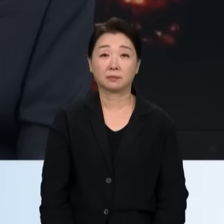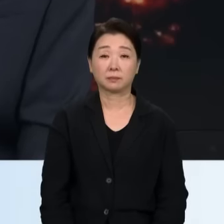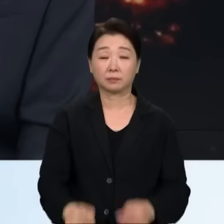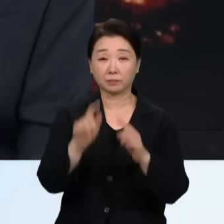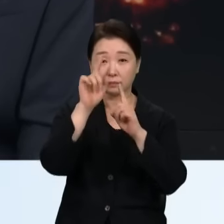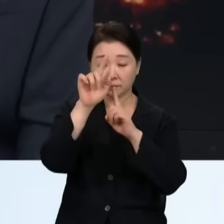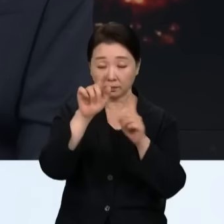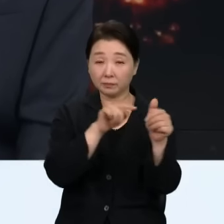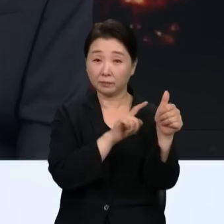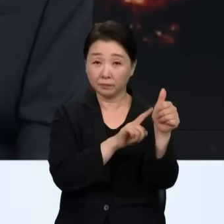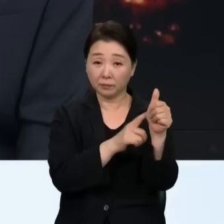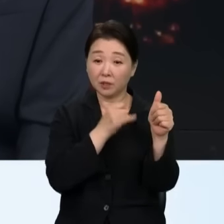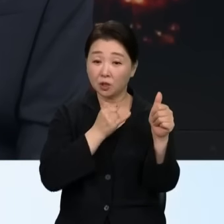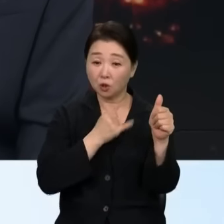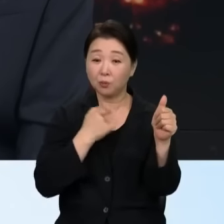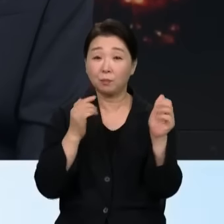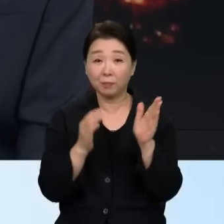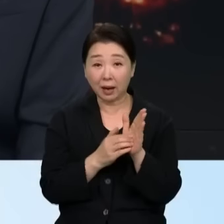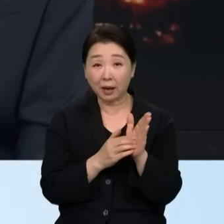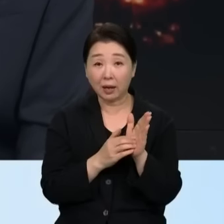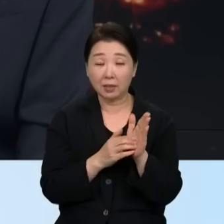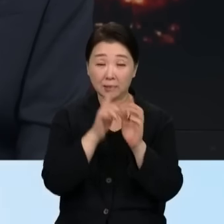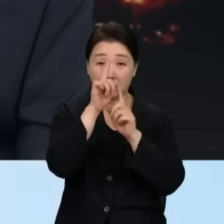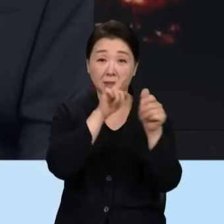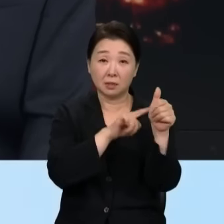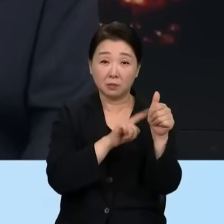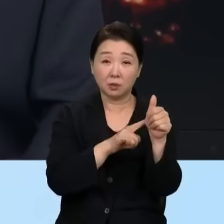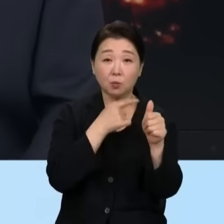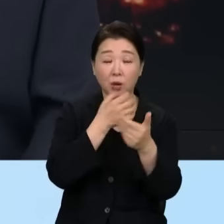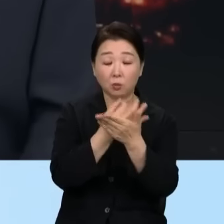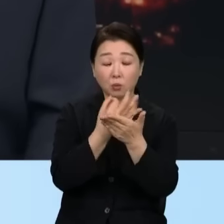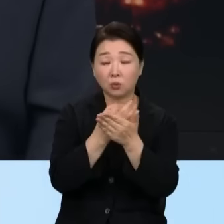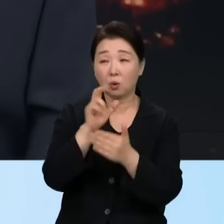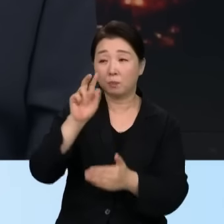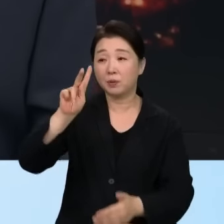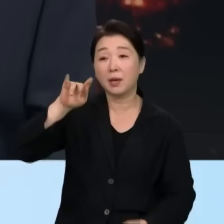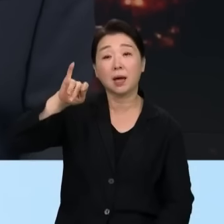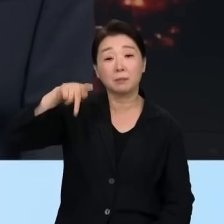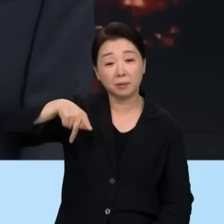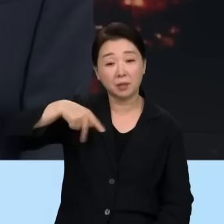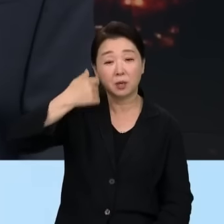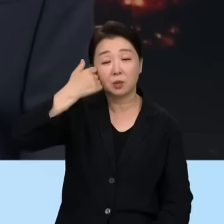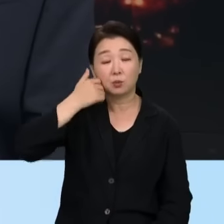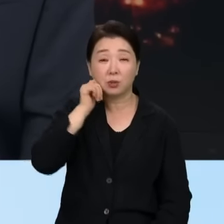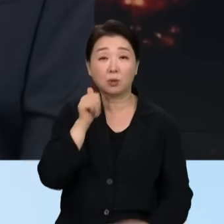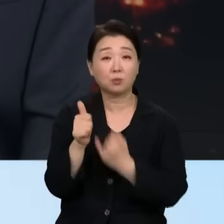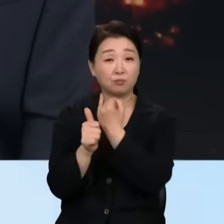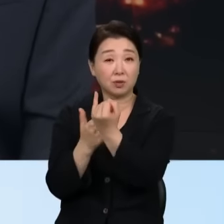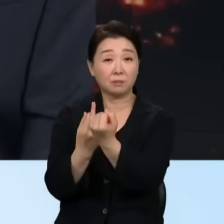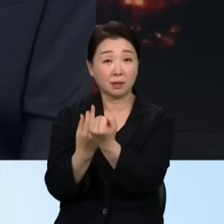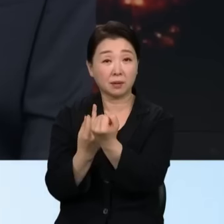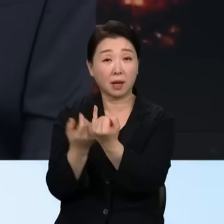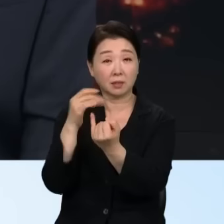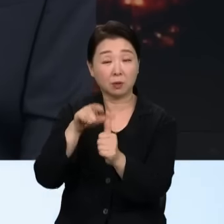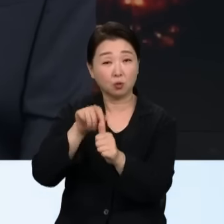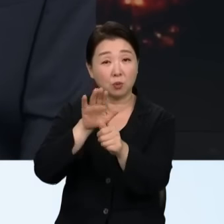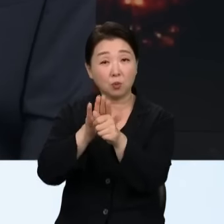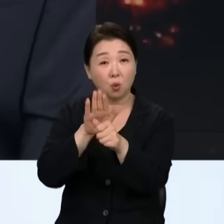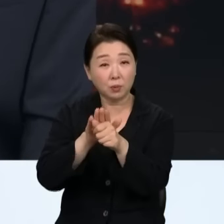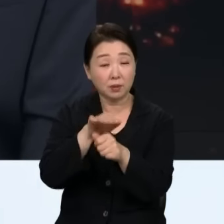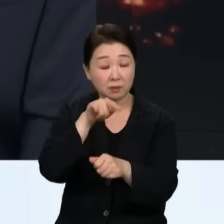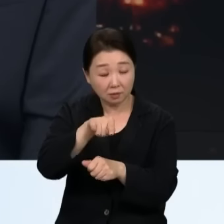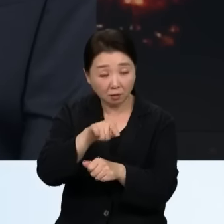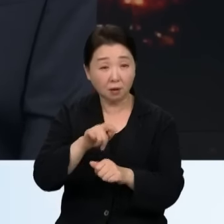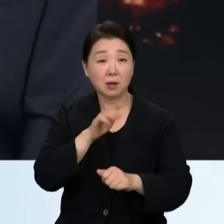씨와의 인터뷰도 진행을 했습니다네이 씨는 이제 노수 VIP 김건 를 지칭한게 맞지만 구병 로비